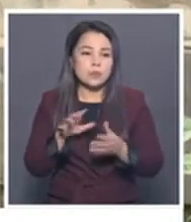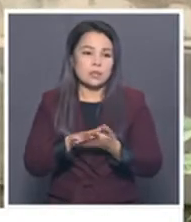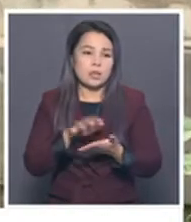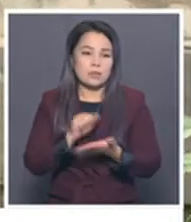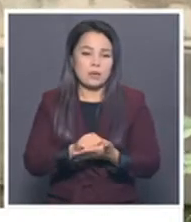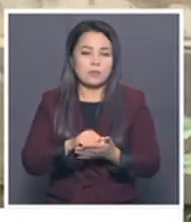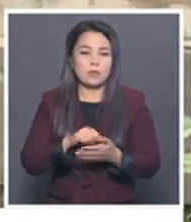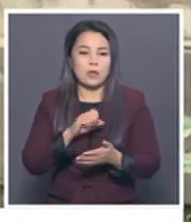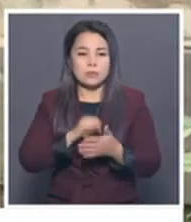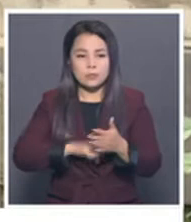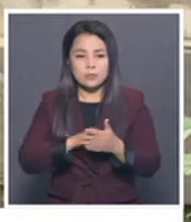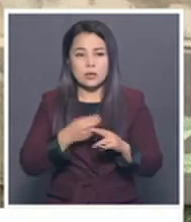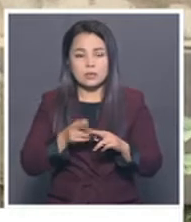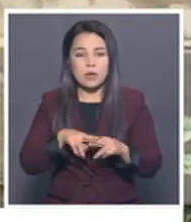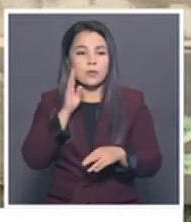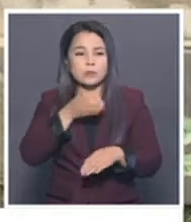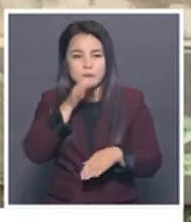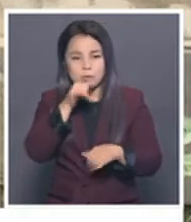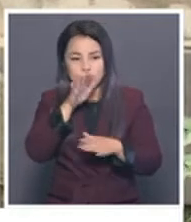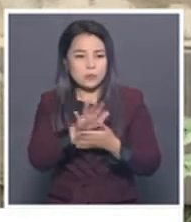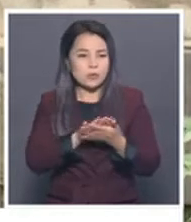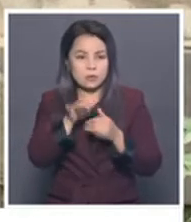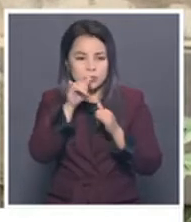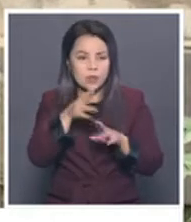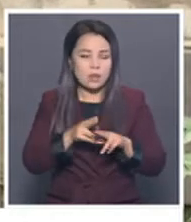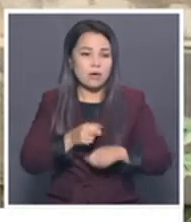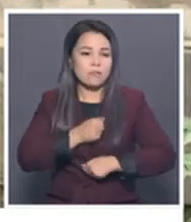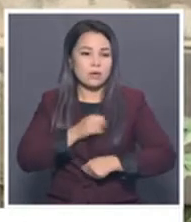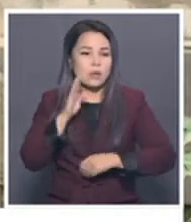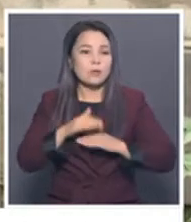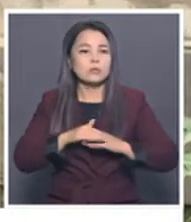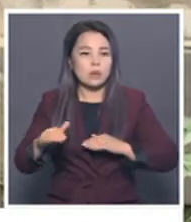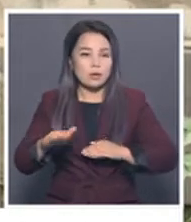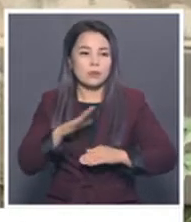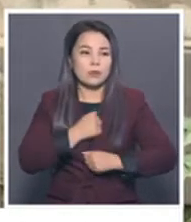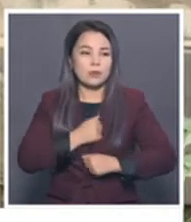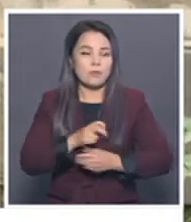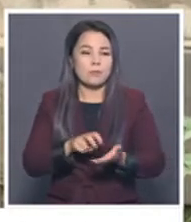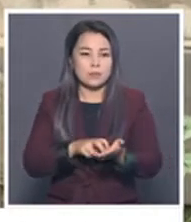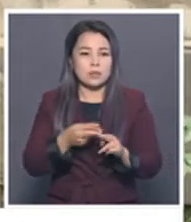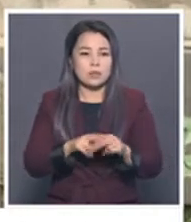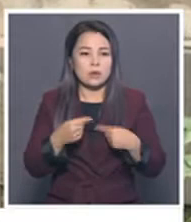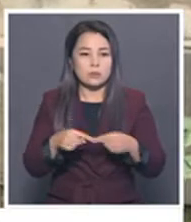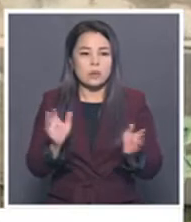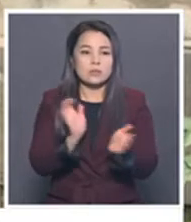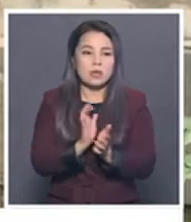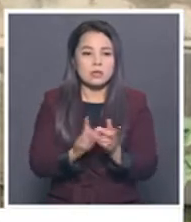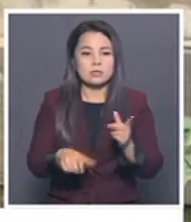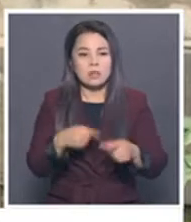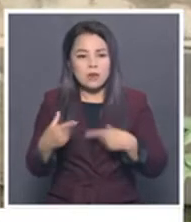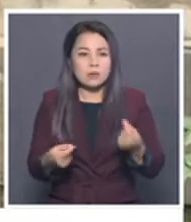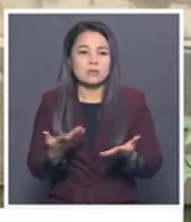судан денсаулығымыз құрайтын болды. Ішуге мүлдем жарамайды. Керек десеңіз ваннамызға су толтырып шомылуға қорқамыз. Сумен бірге түрлі қоқыс, жапырақ,